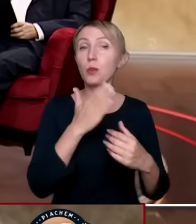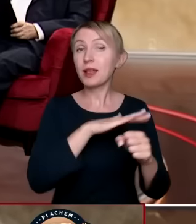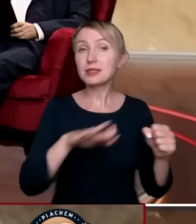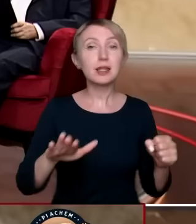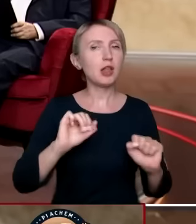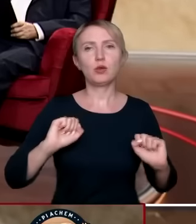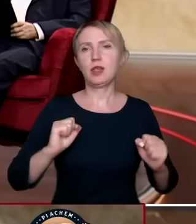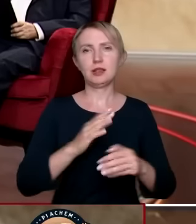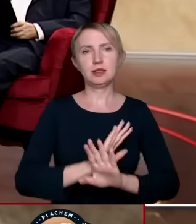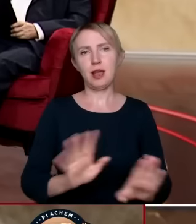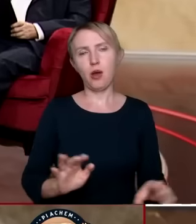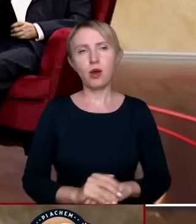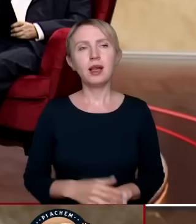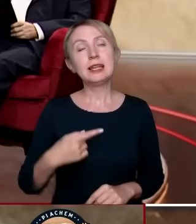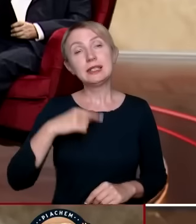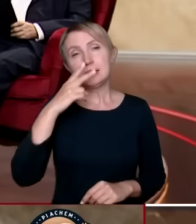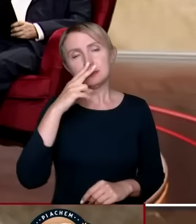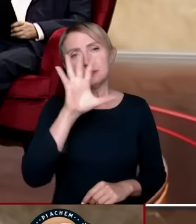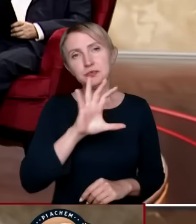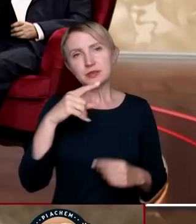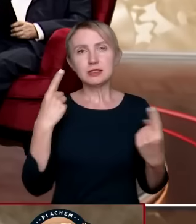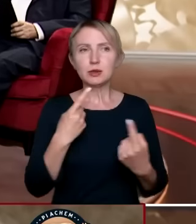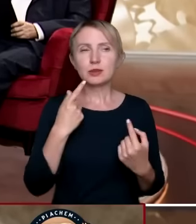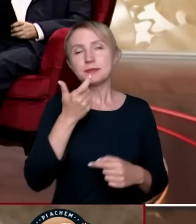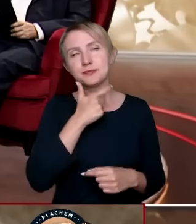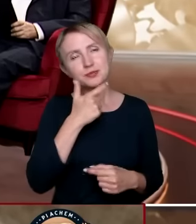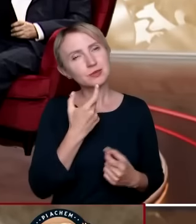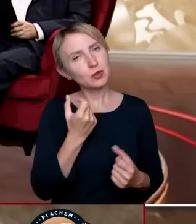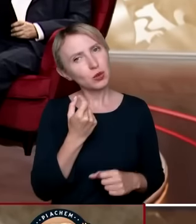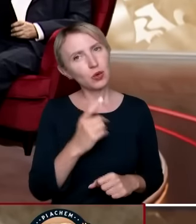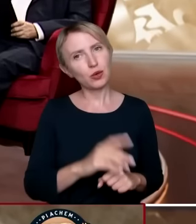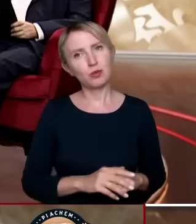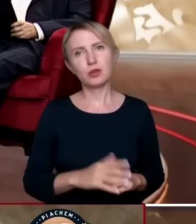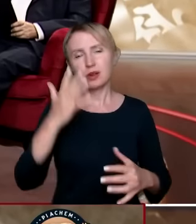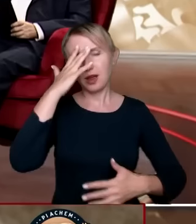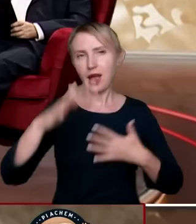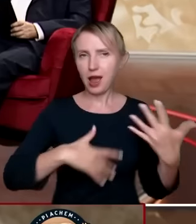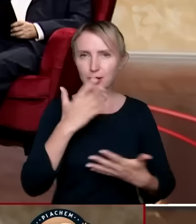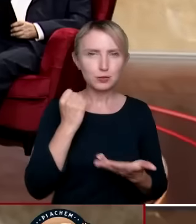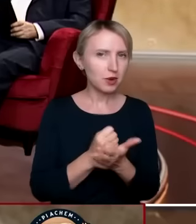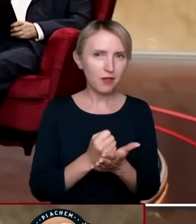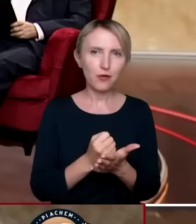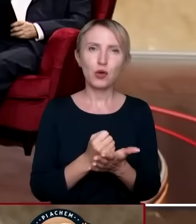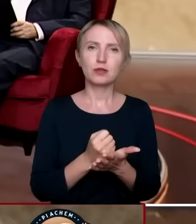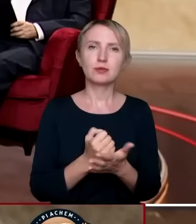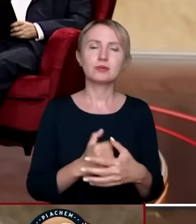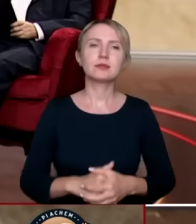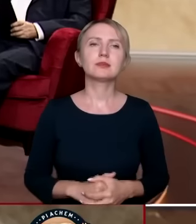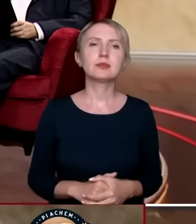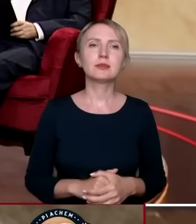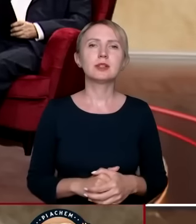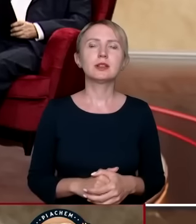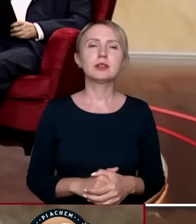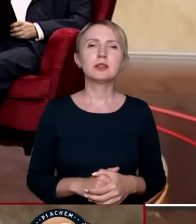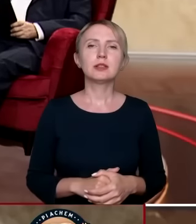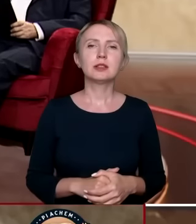nie działa. Ja patrzę na tą sytuację trochę ze śmiechem, bo mamy taki chaos prawny, że już no nie płaczmy, może się